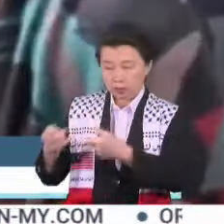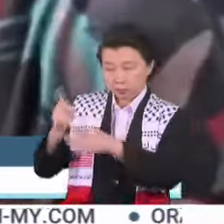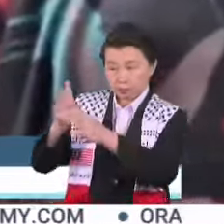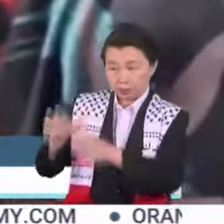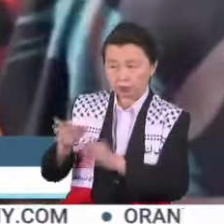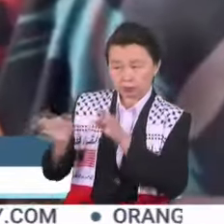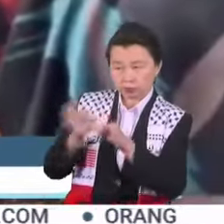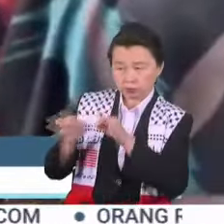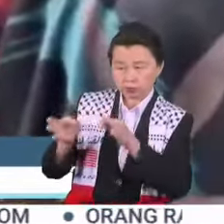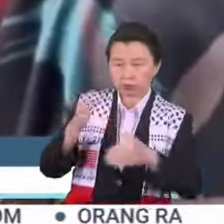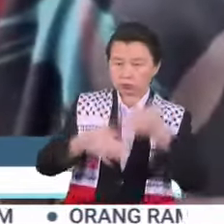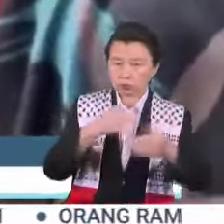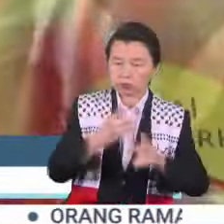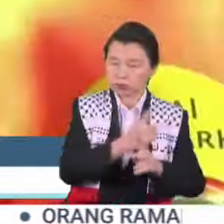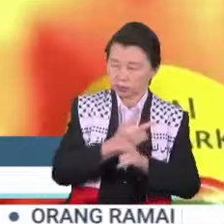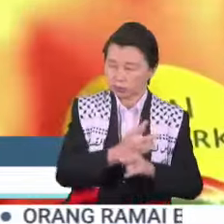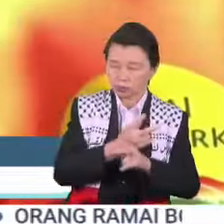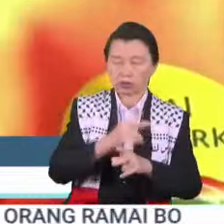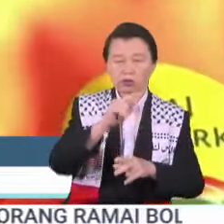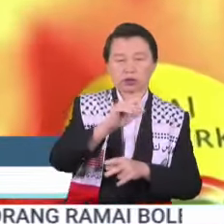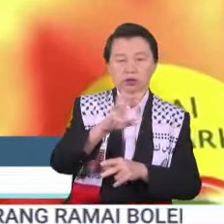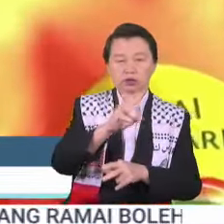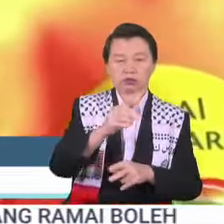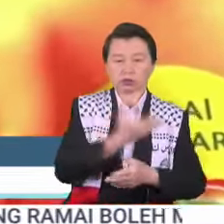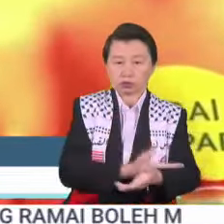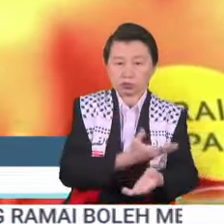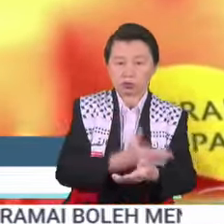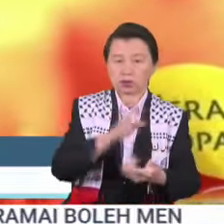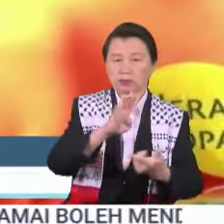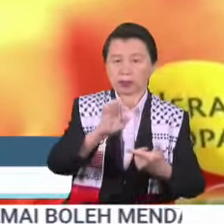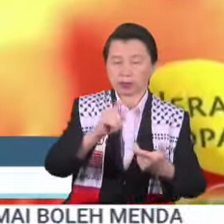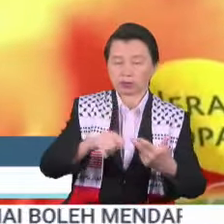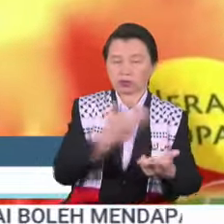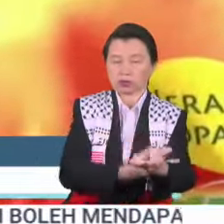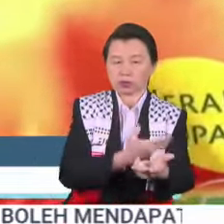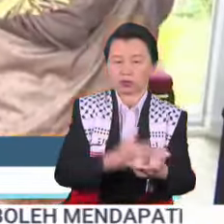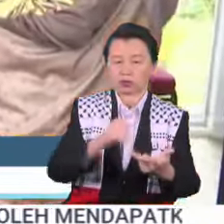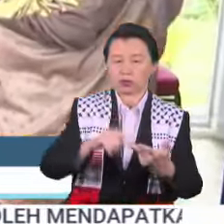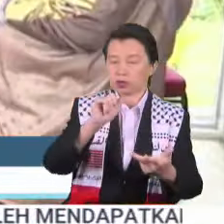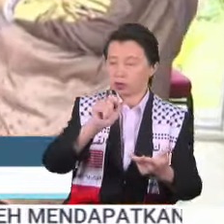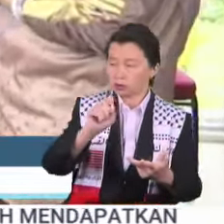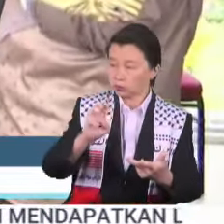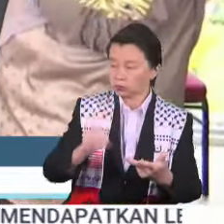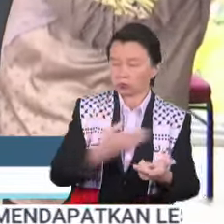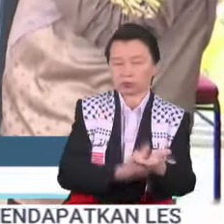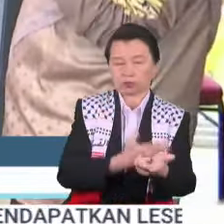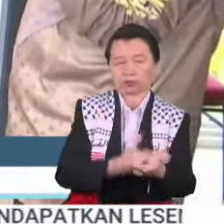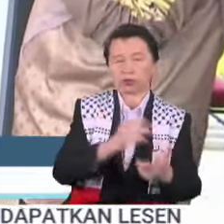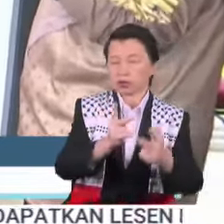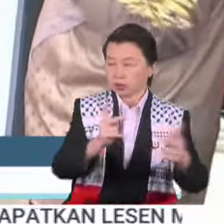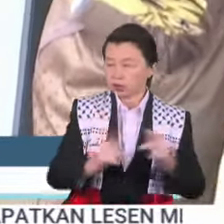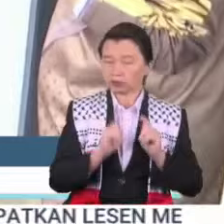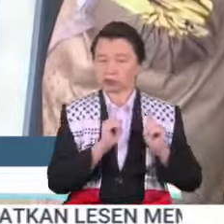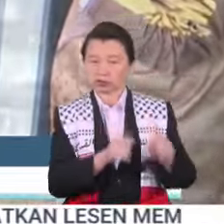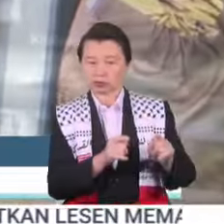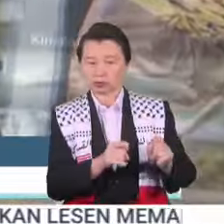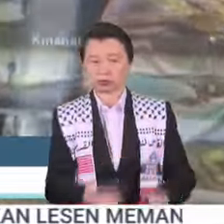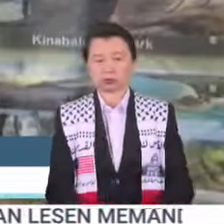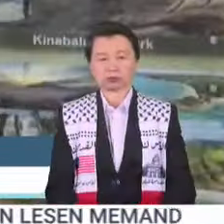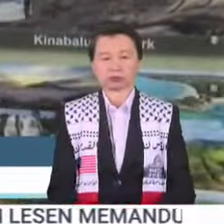pendedahan mengenai proses pemuliharaan geowarisan, biowarisan dan ekologi warisan budaya di kawasan itu.